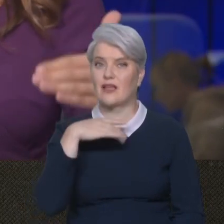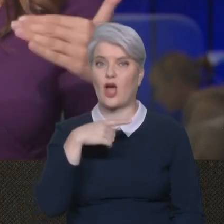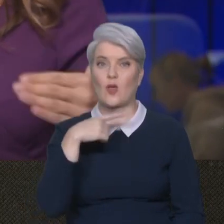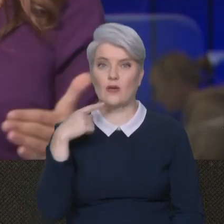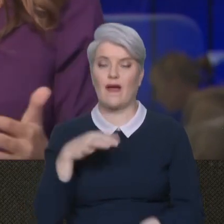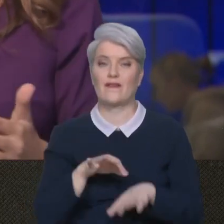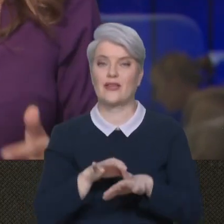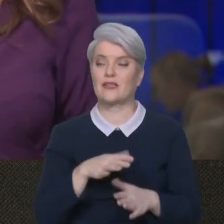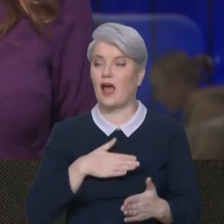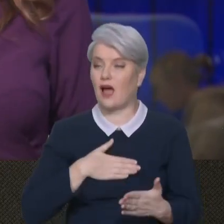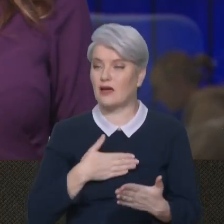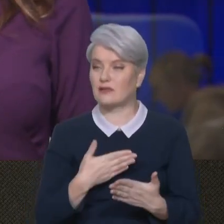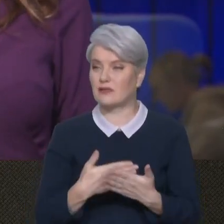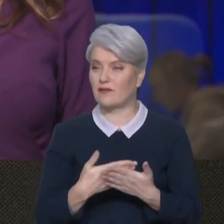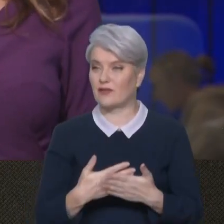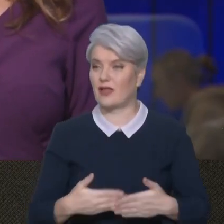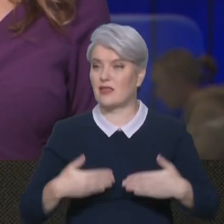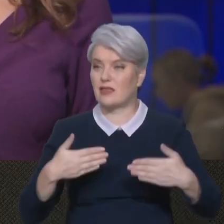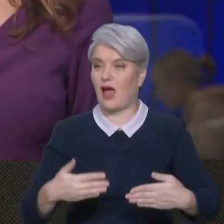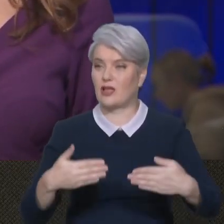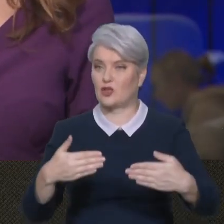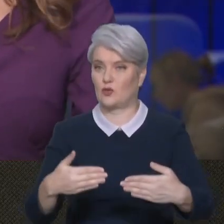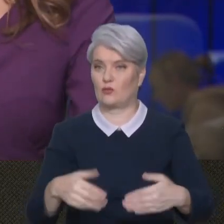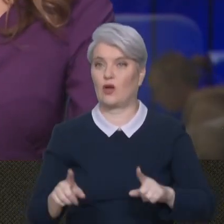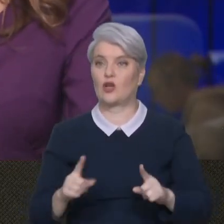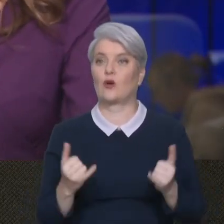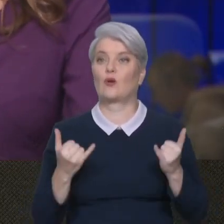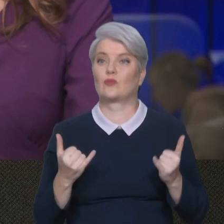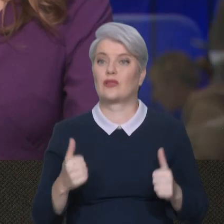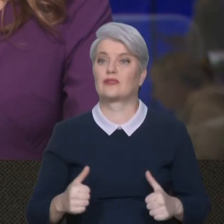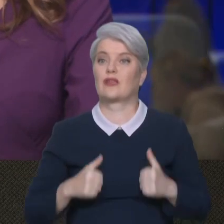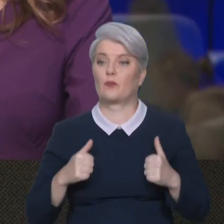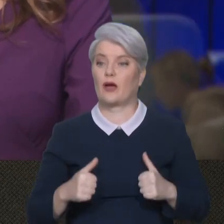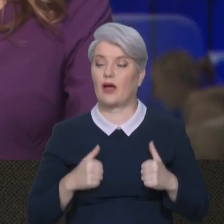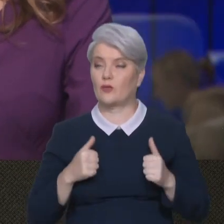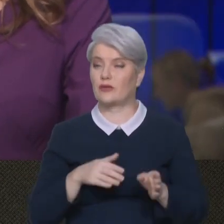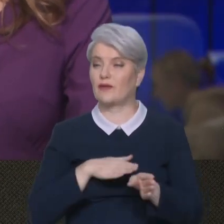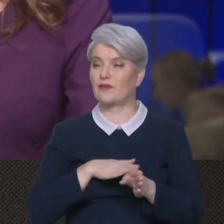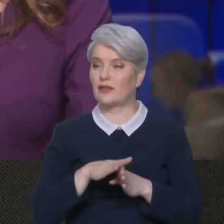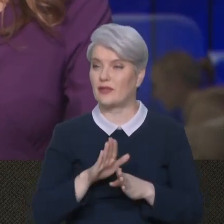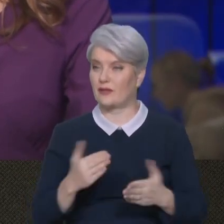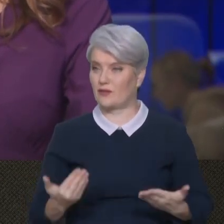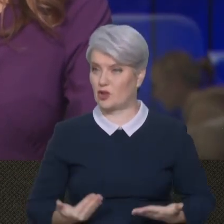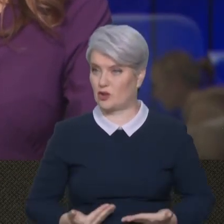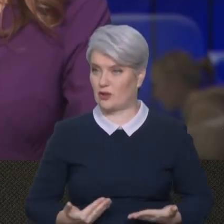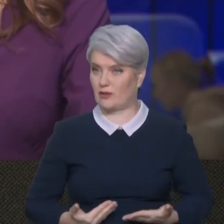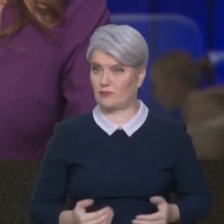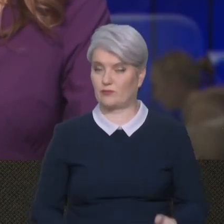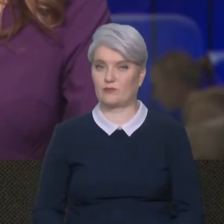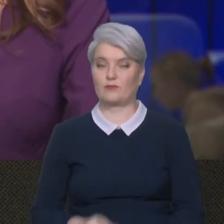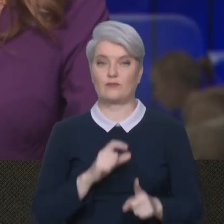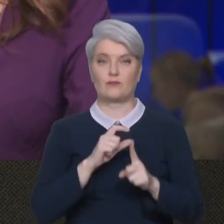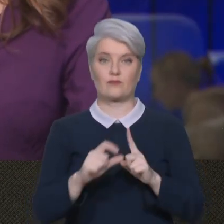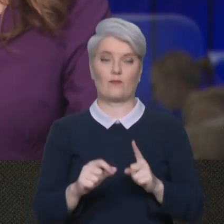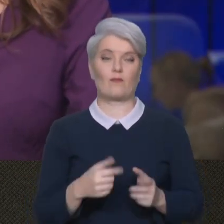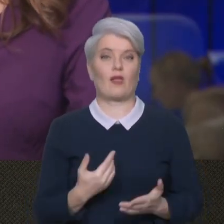саме от активний наступ? Те, що вони зараз намагаються втілити в життя? Ну, насправді,